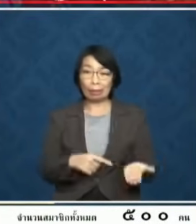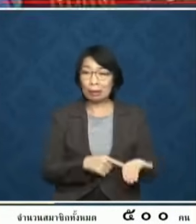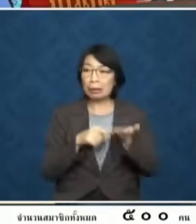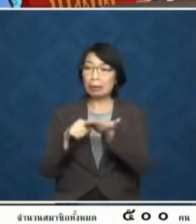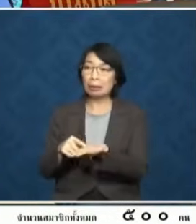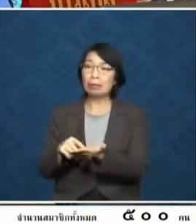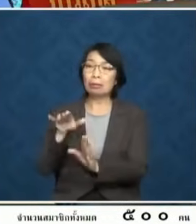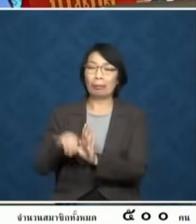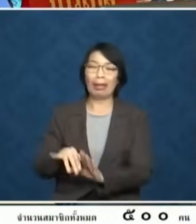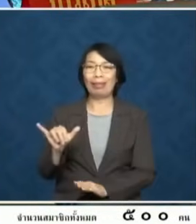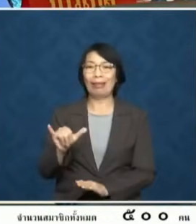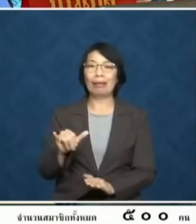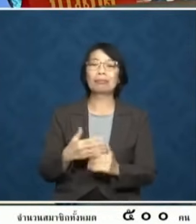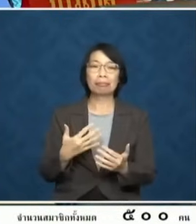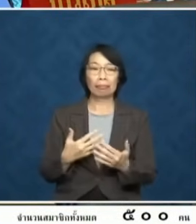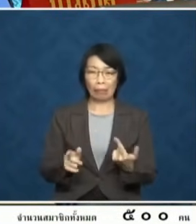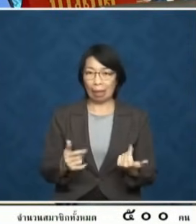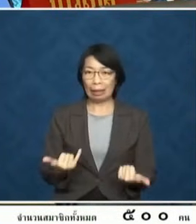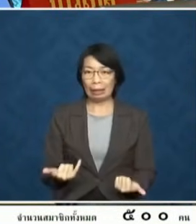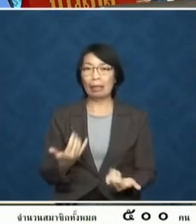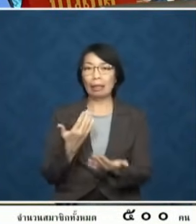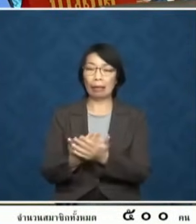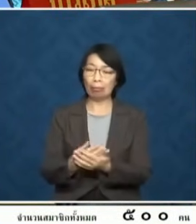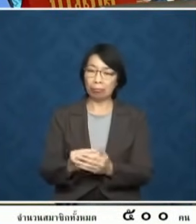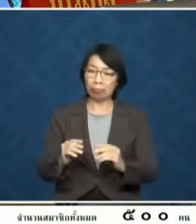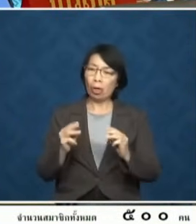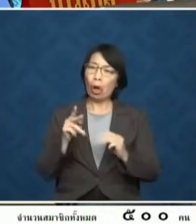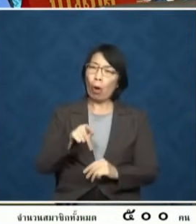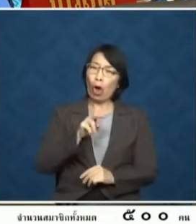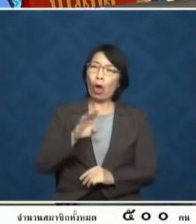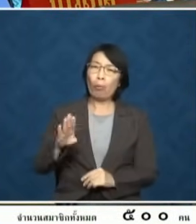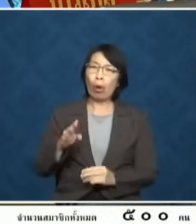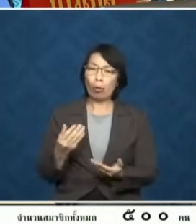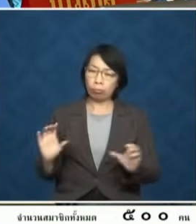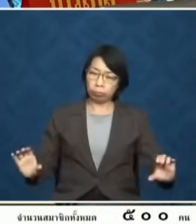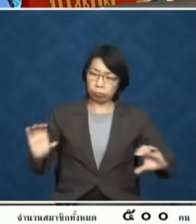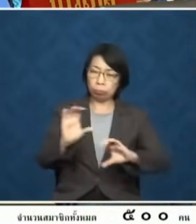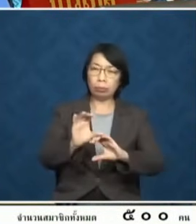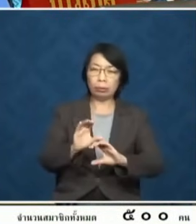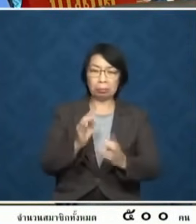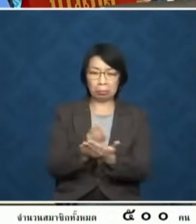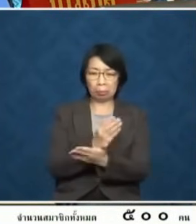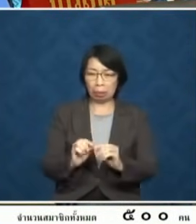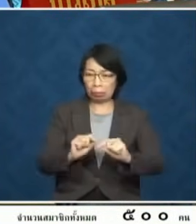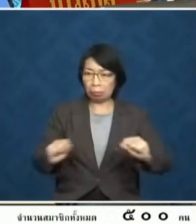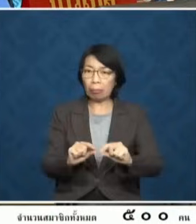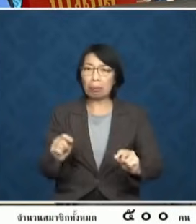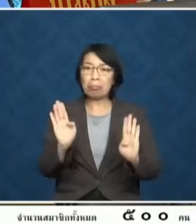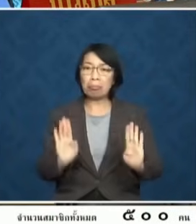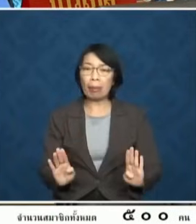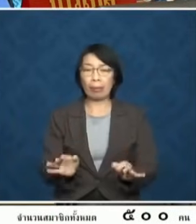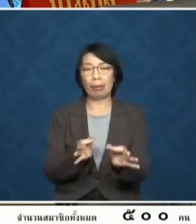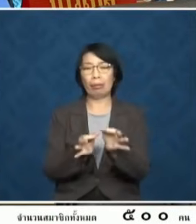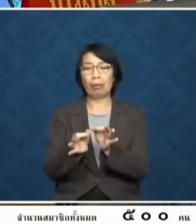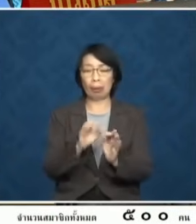เสนอนะคะดังนั้นเนี่ยการจัดสรรรายได้ตามพรบร่วมทุนเนี่ยก็จึงไม่มีการชี้แจงว่าการบริหาร